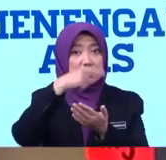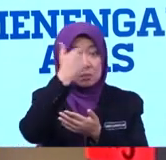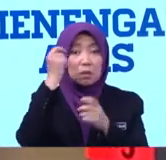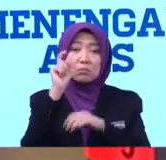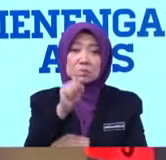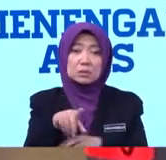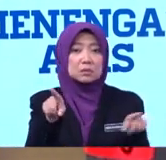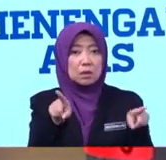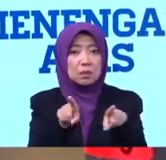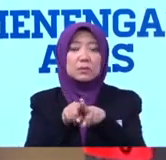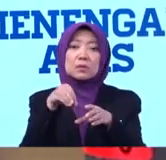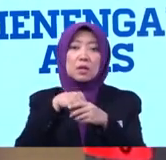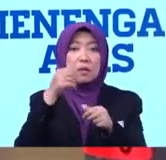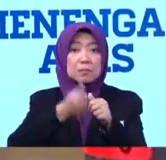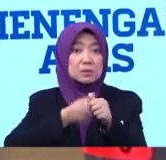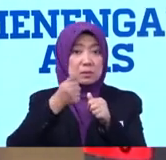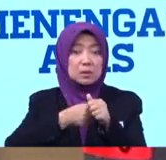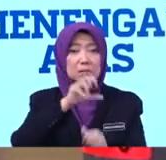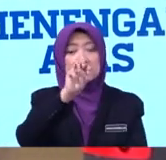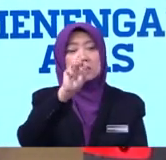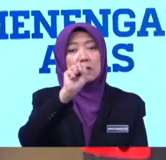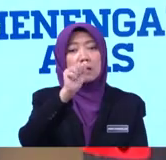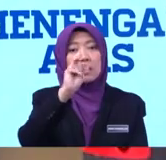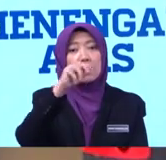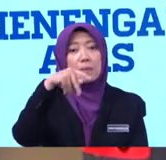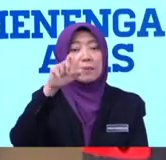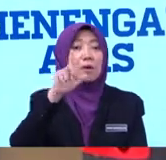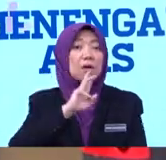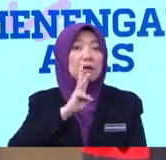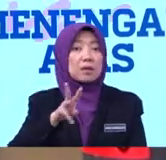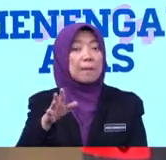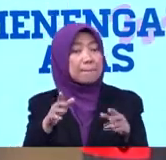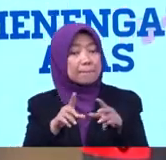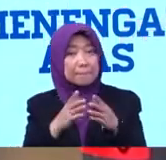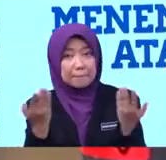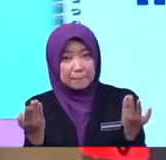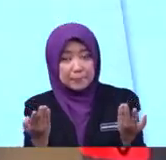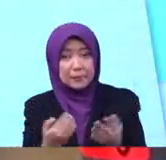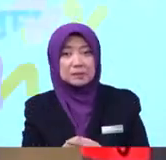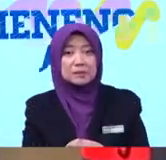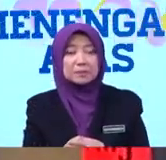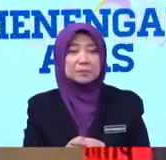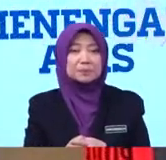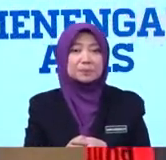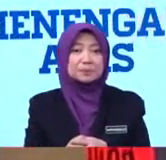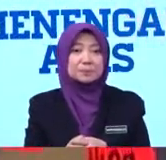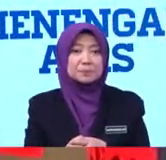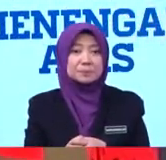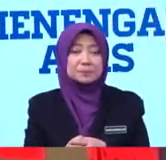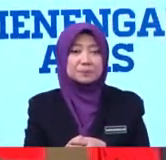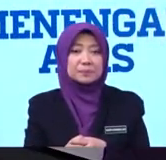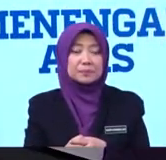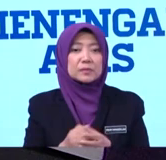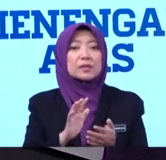dalam setiap sampel air yang berbeda dalam setiap botol jadi